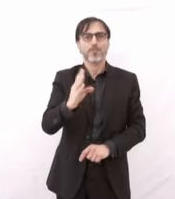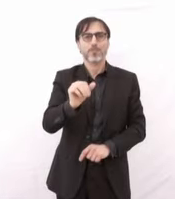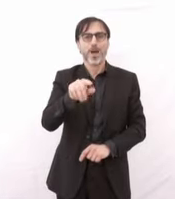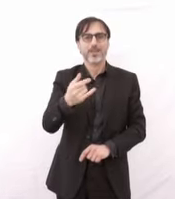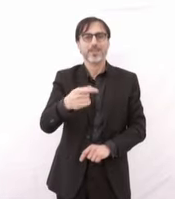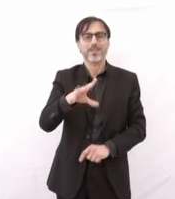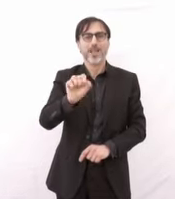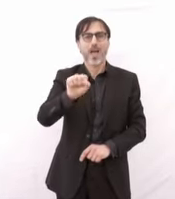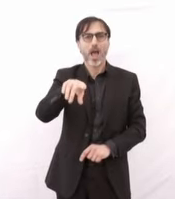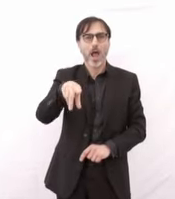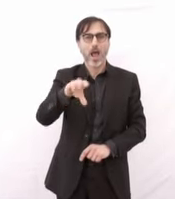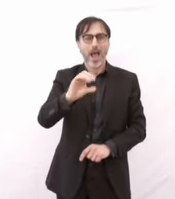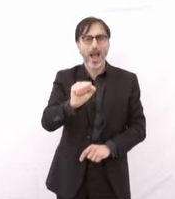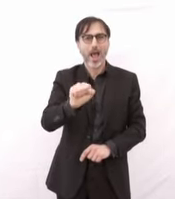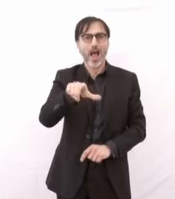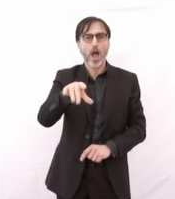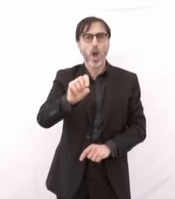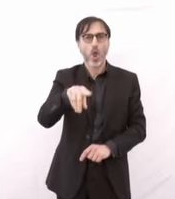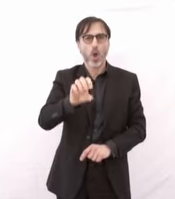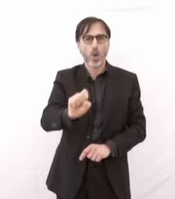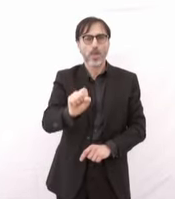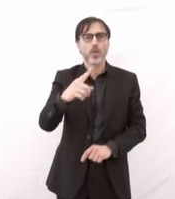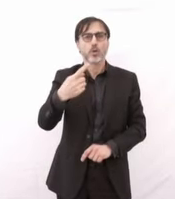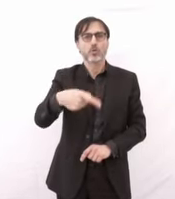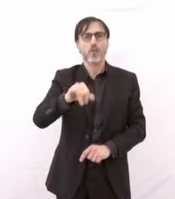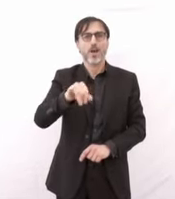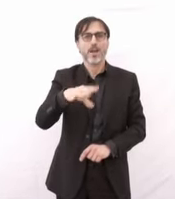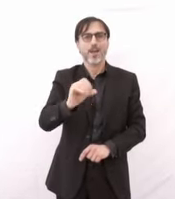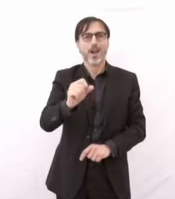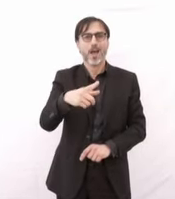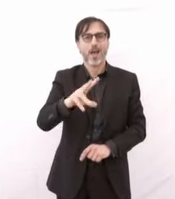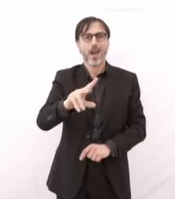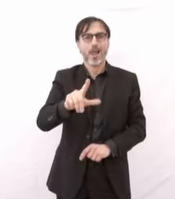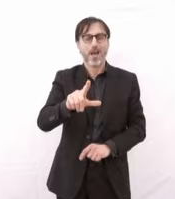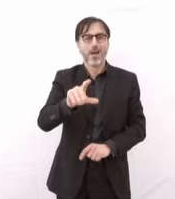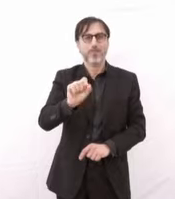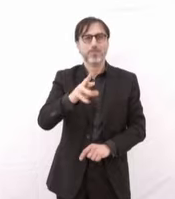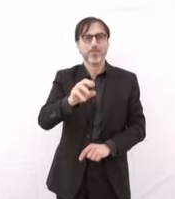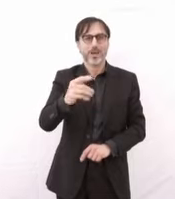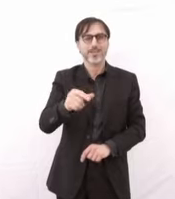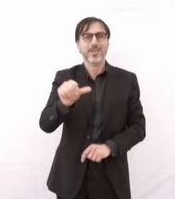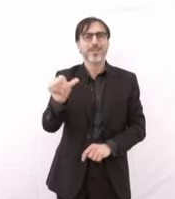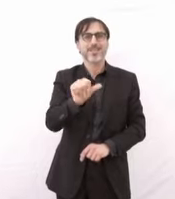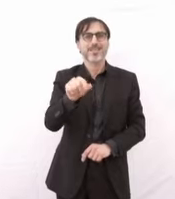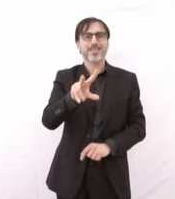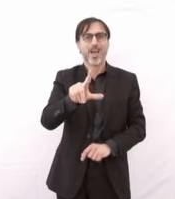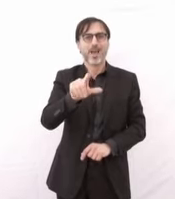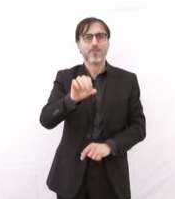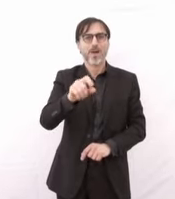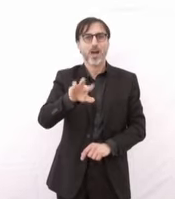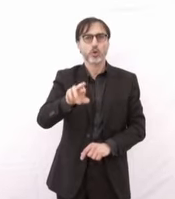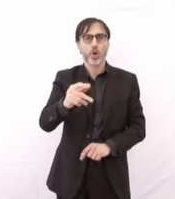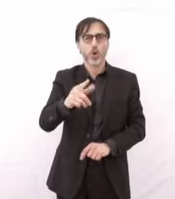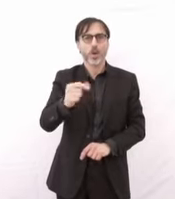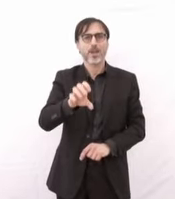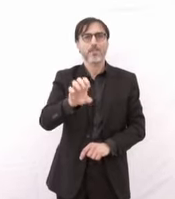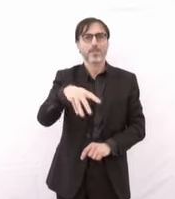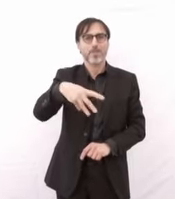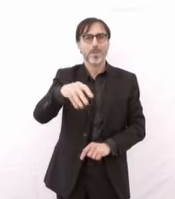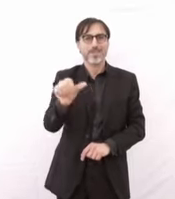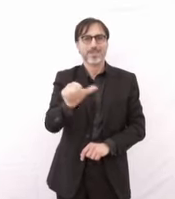Ilario Russo, Giovanni Calabrese, Giuseppe Fiorenza, Salvatore Messina, Francesco Butifar,